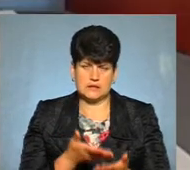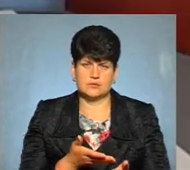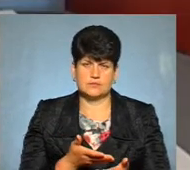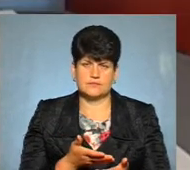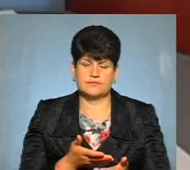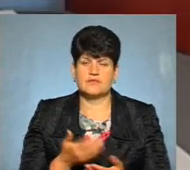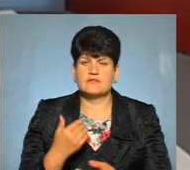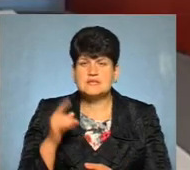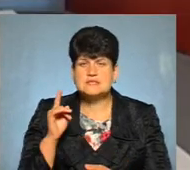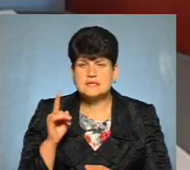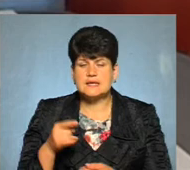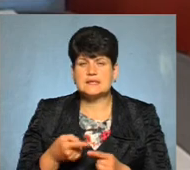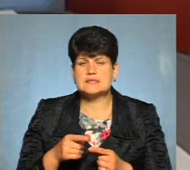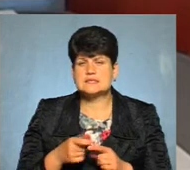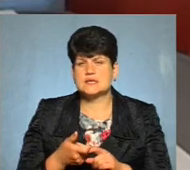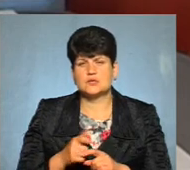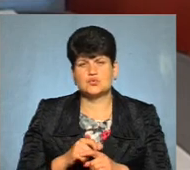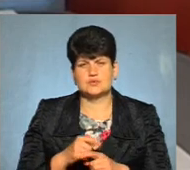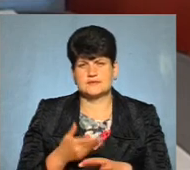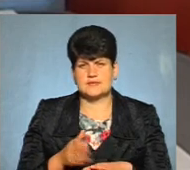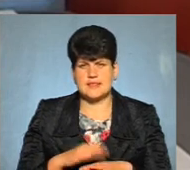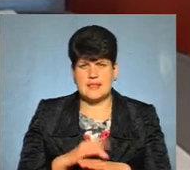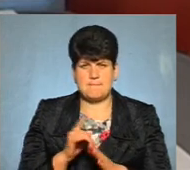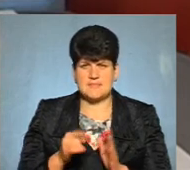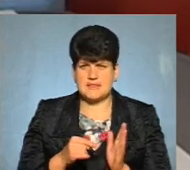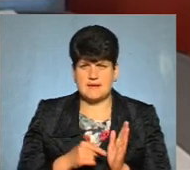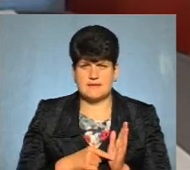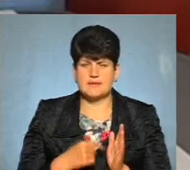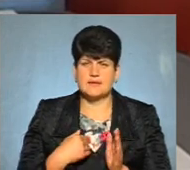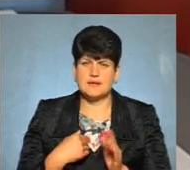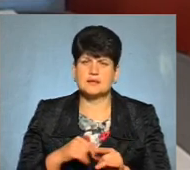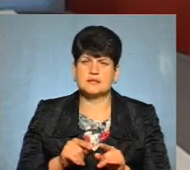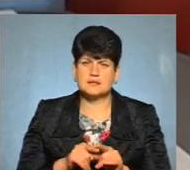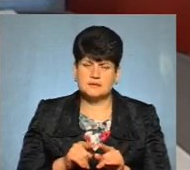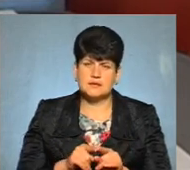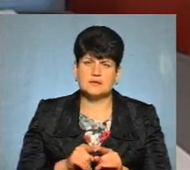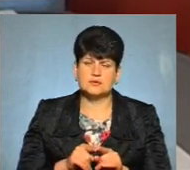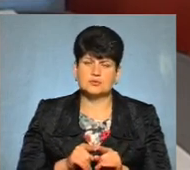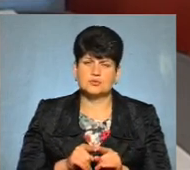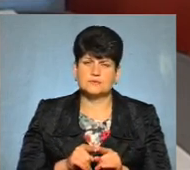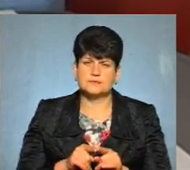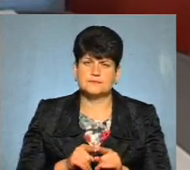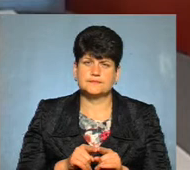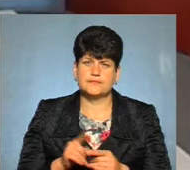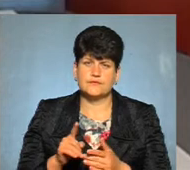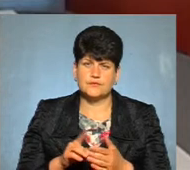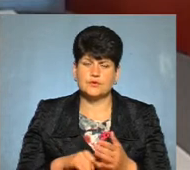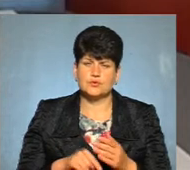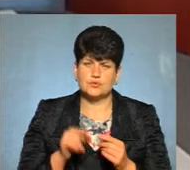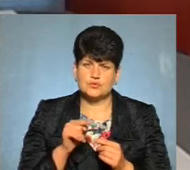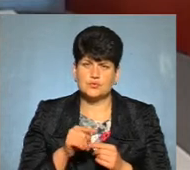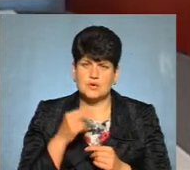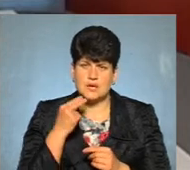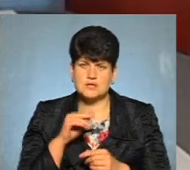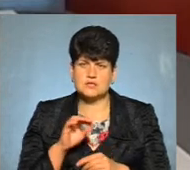Ви знаєте, це дуже складне питання. Я теж прихильник тої точки зору, що краще